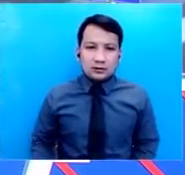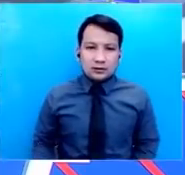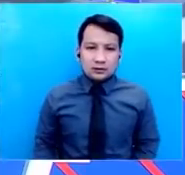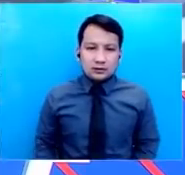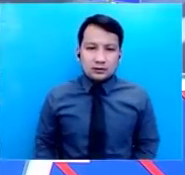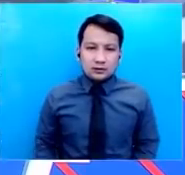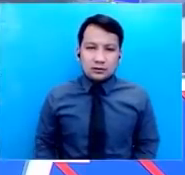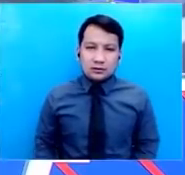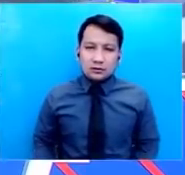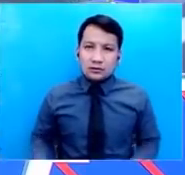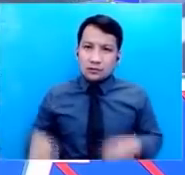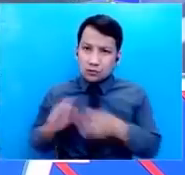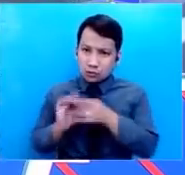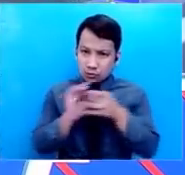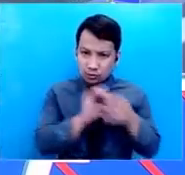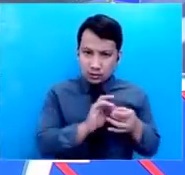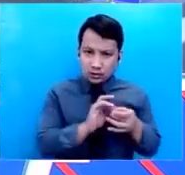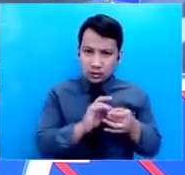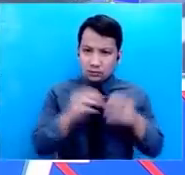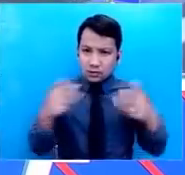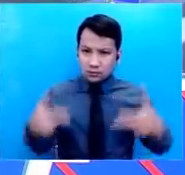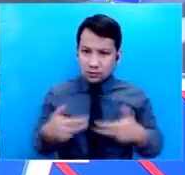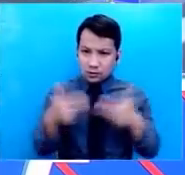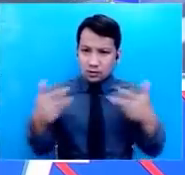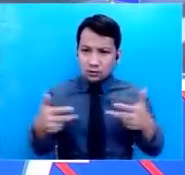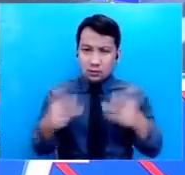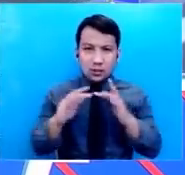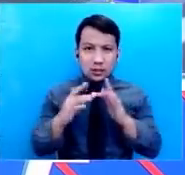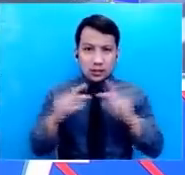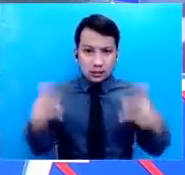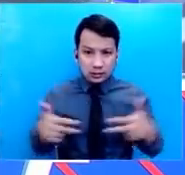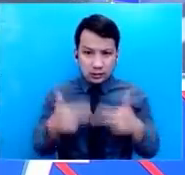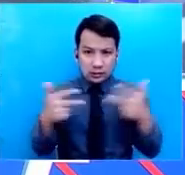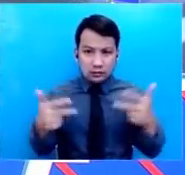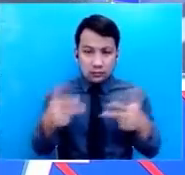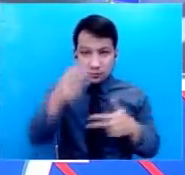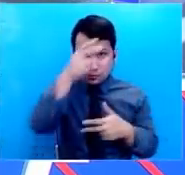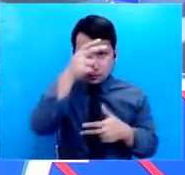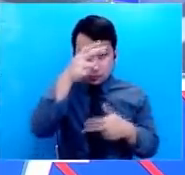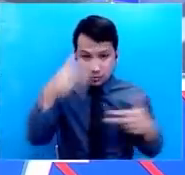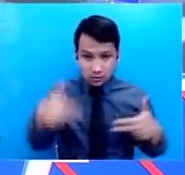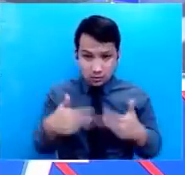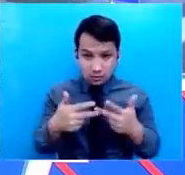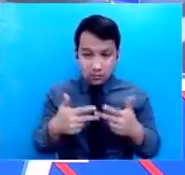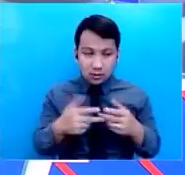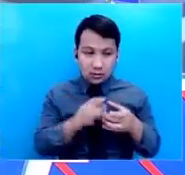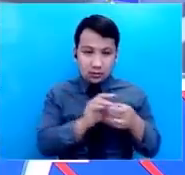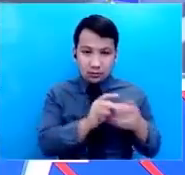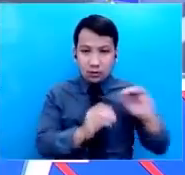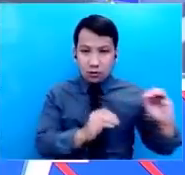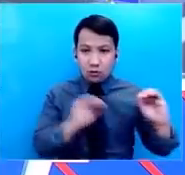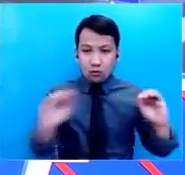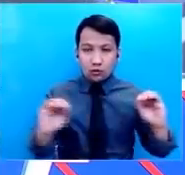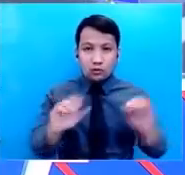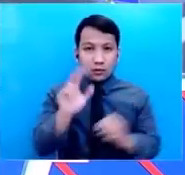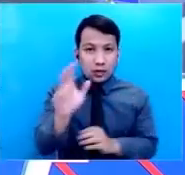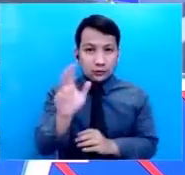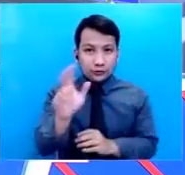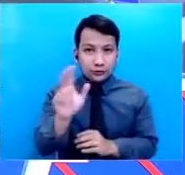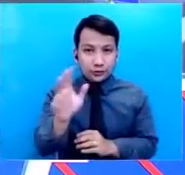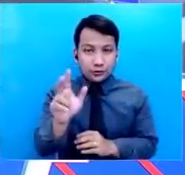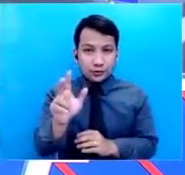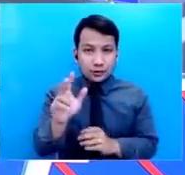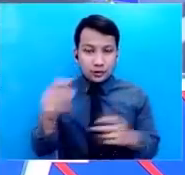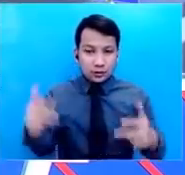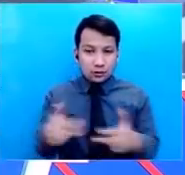Konektado ra sa online sabong na pagmamayari ni Atong Ang ang karamihan sa halos 30 nawawalang sabongero. Kaya